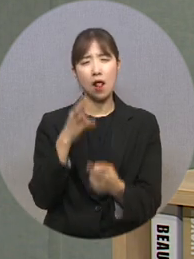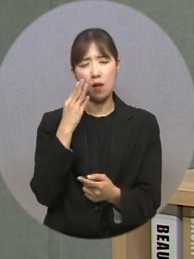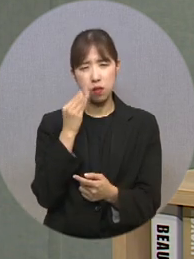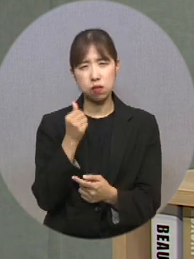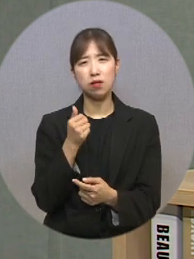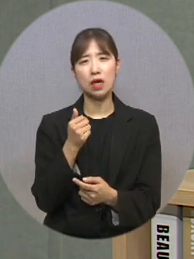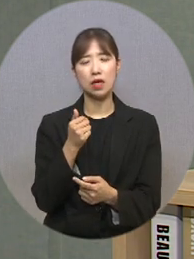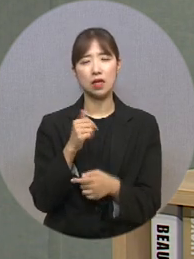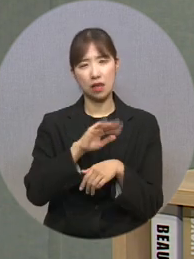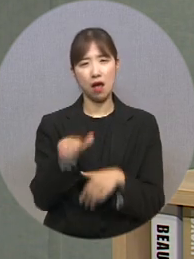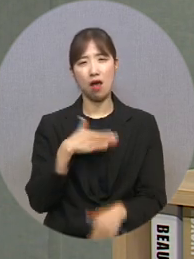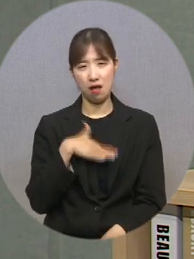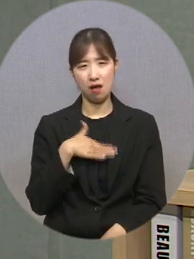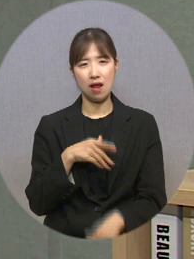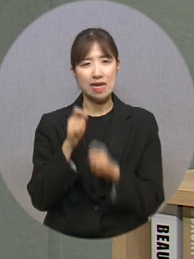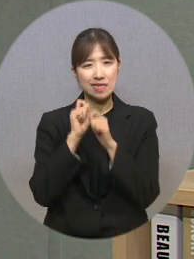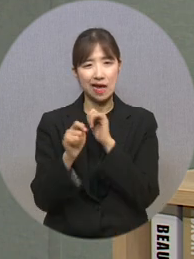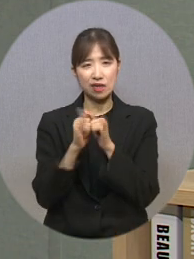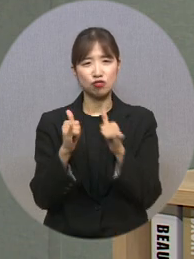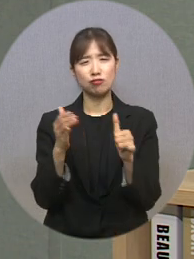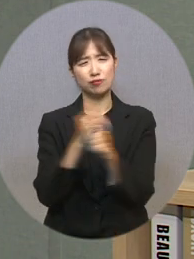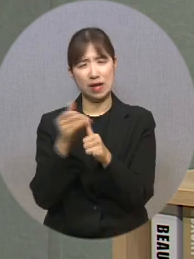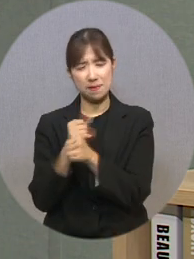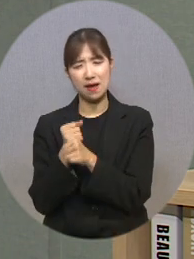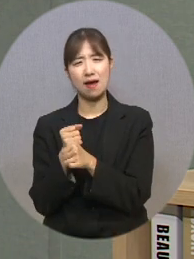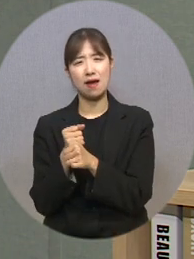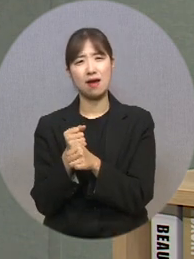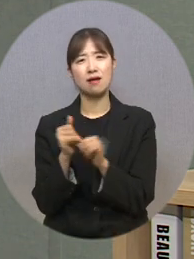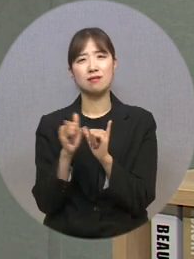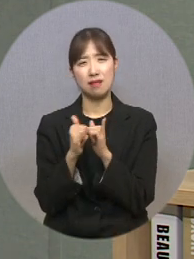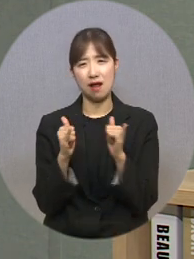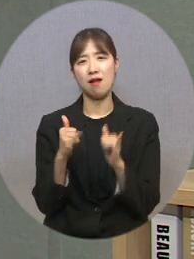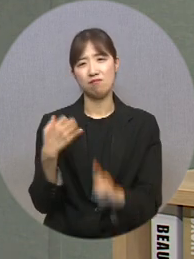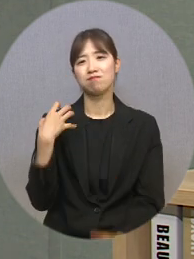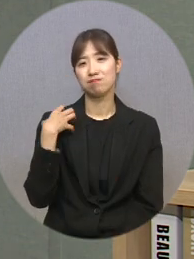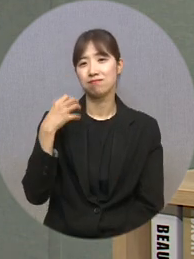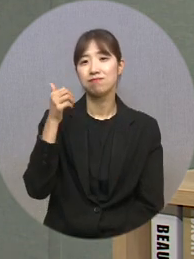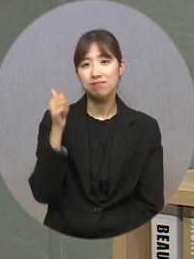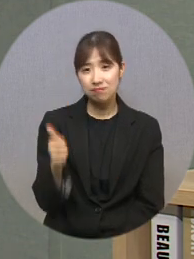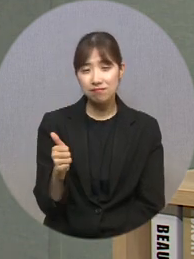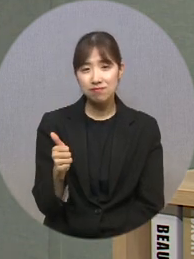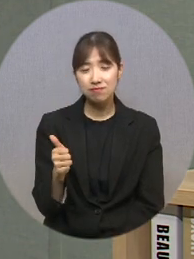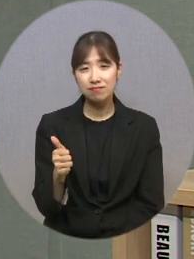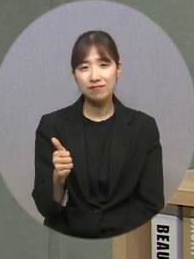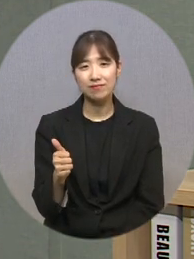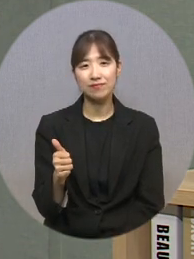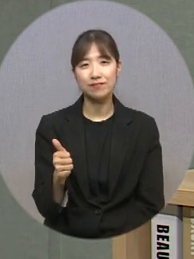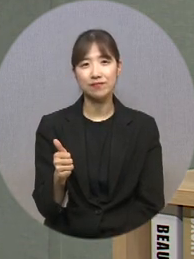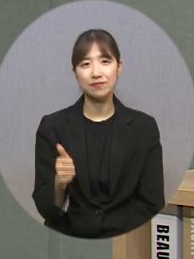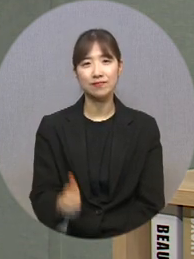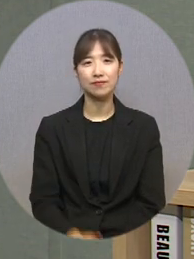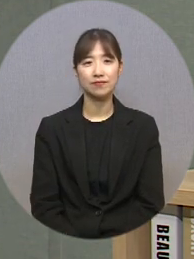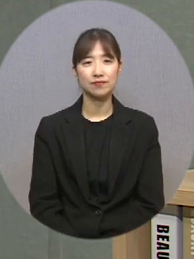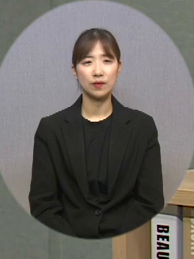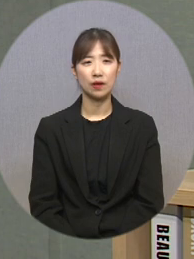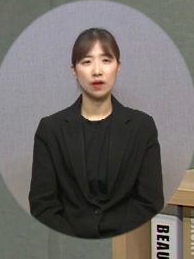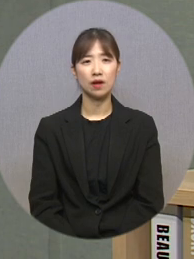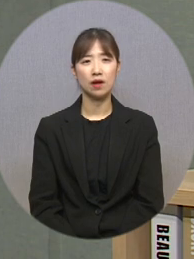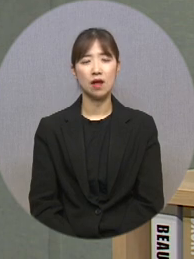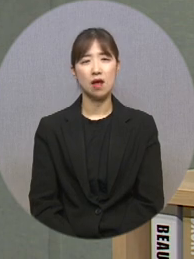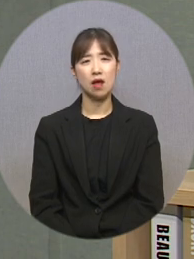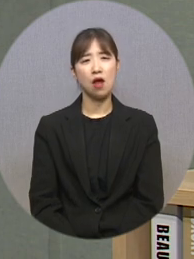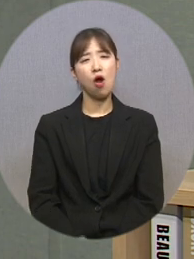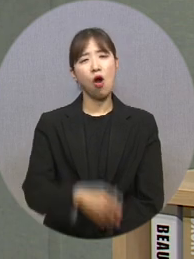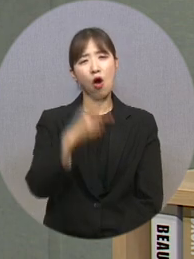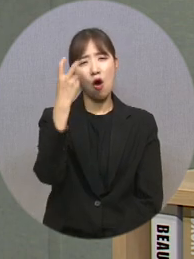분들이고 사기꾼을 검거하는 입장에 있는 그런 직책의 수임자인데. 예. 어떻게